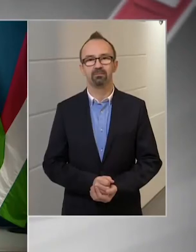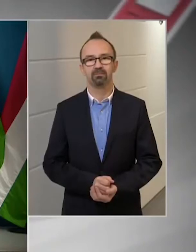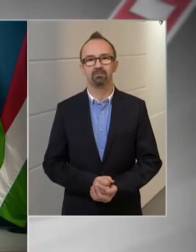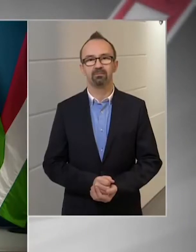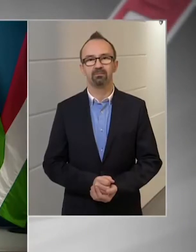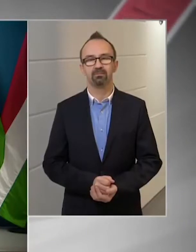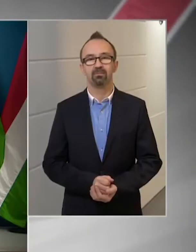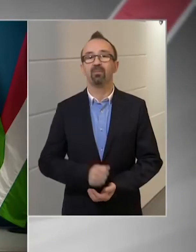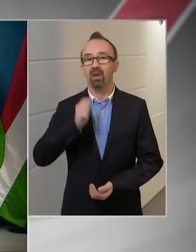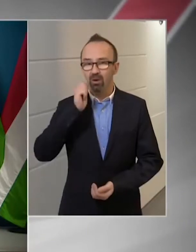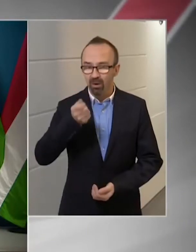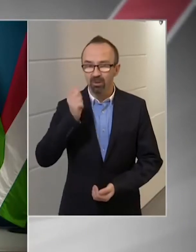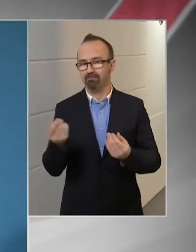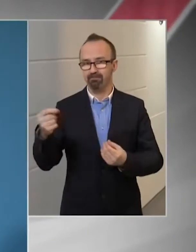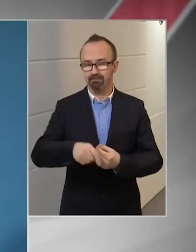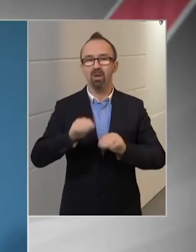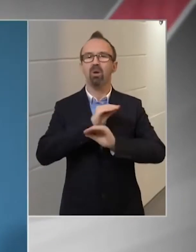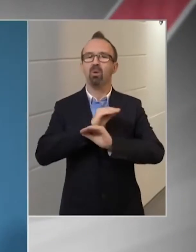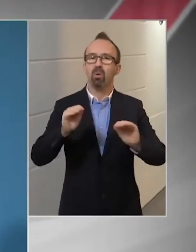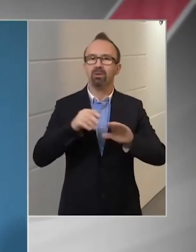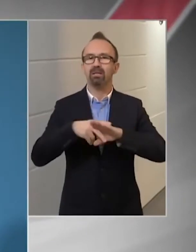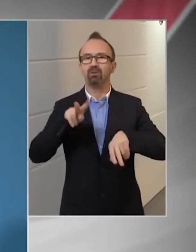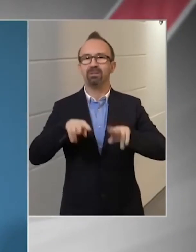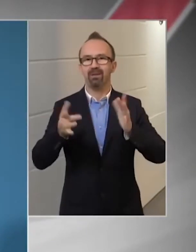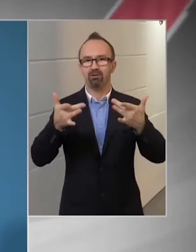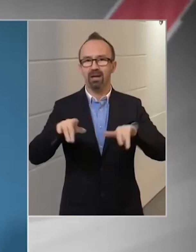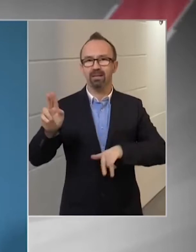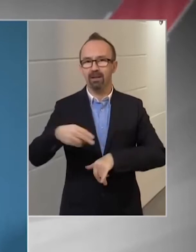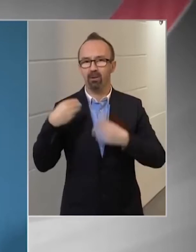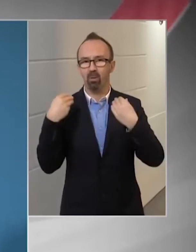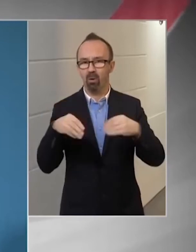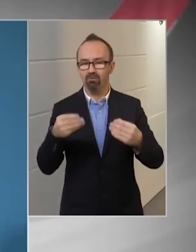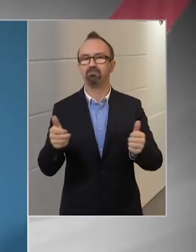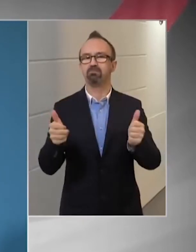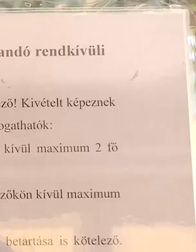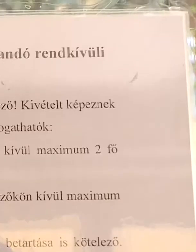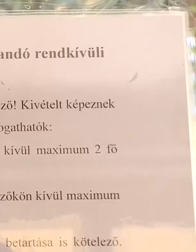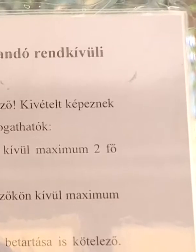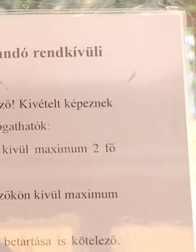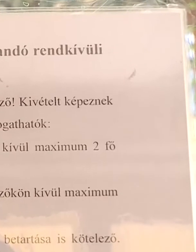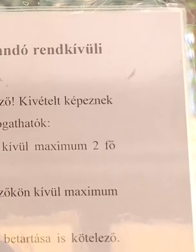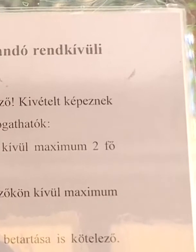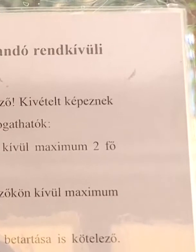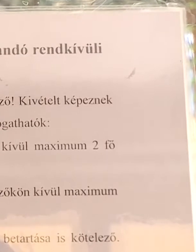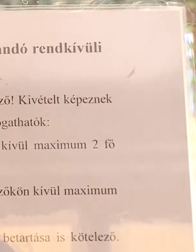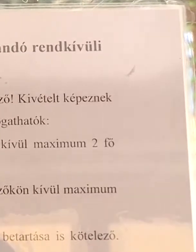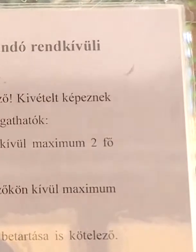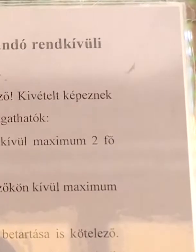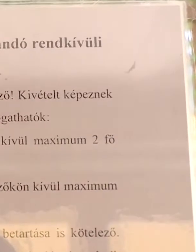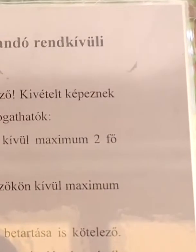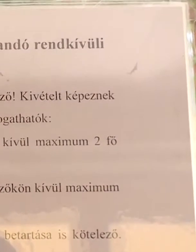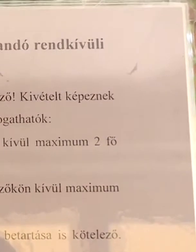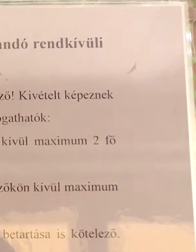Január végéig a középiskolákban biztosan digitális tanrend lesz, mondta Maruzsa Zoltán. A köznevelésért felelős